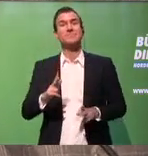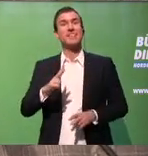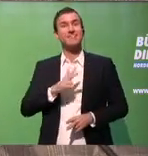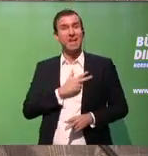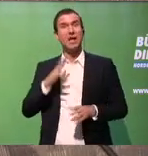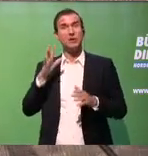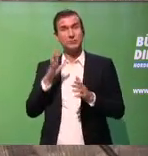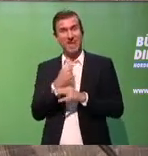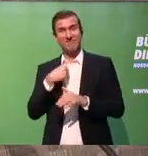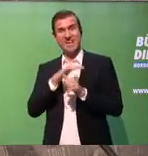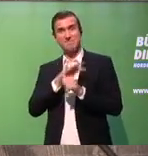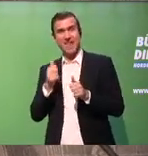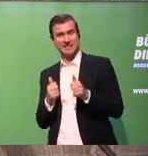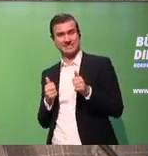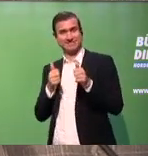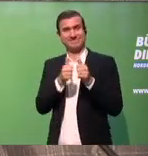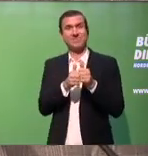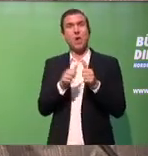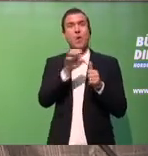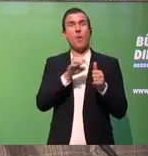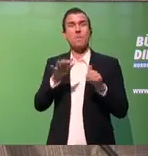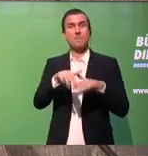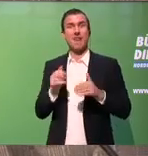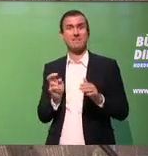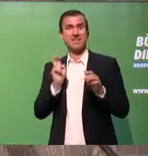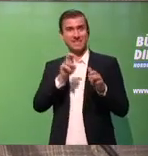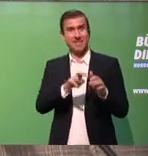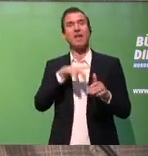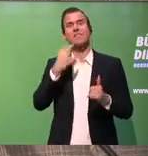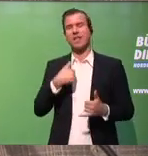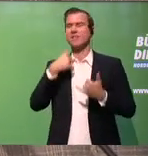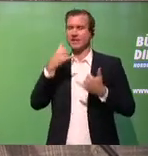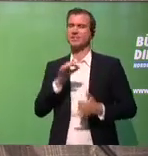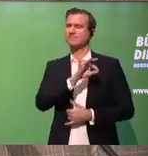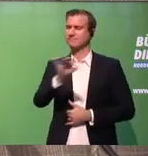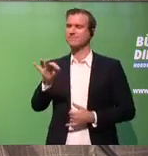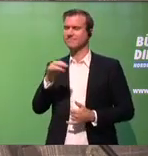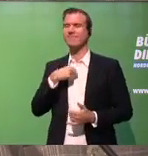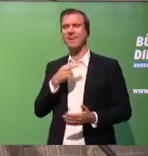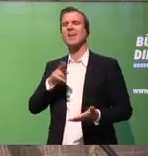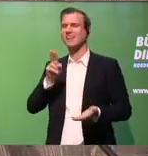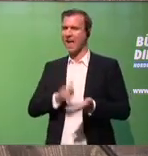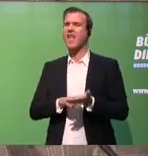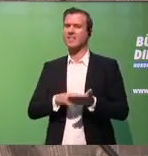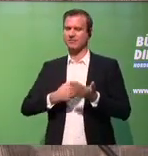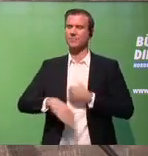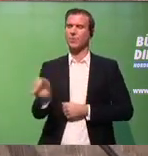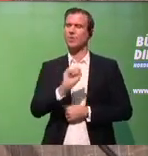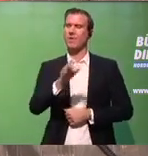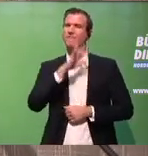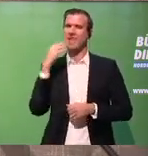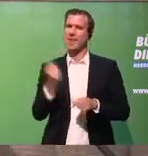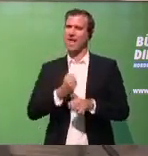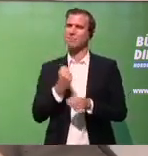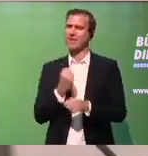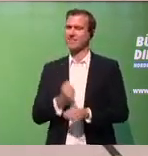einen der hinteren Plätze ins Europaparlament schaffe, dann kann ich euch jetzt schon garantieren, auf uns kommt eine Menge Arbeit zu.